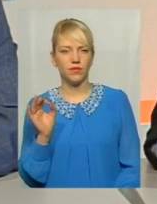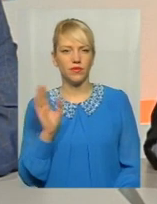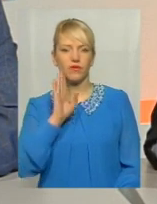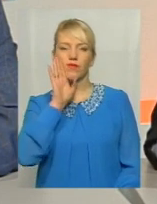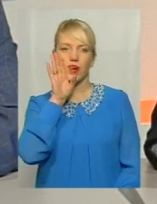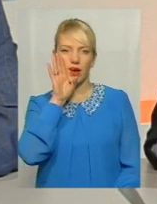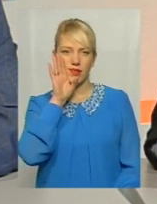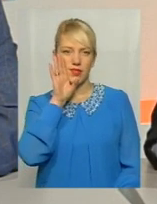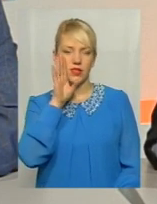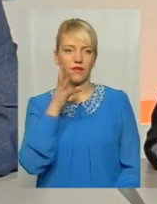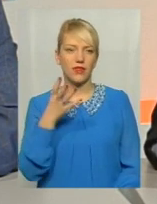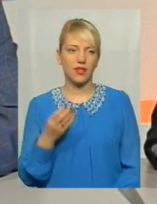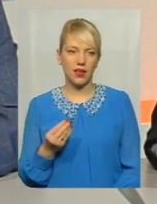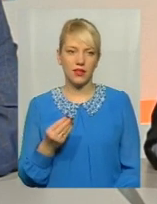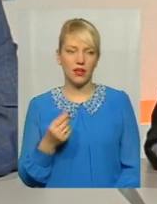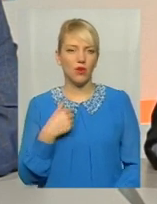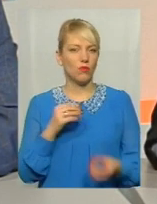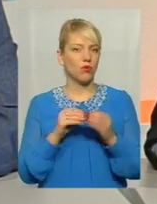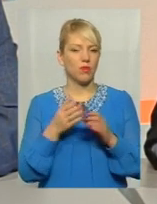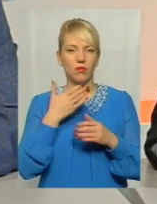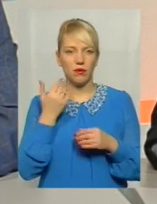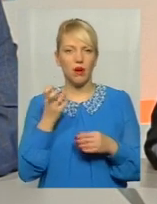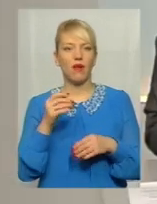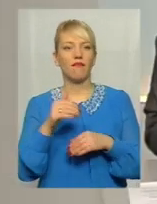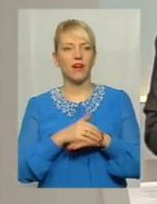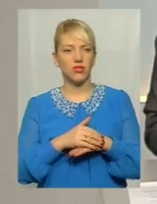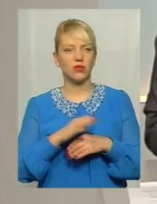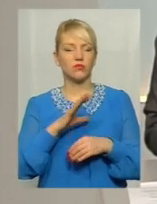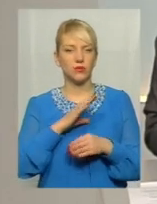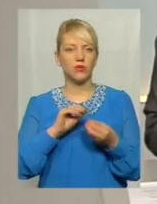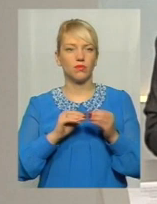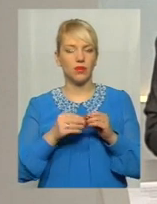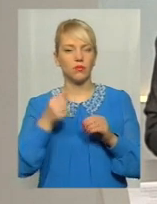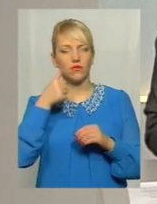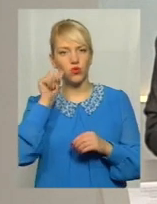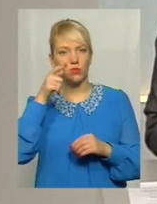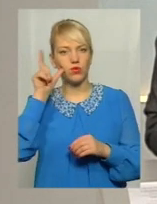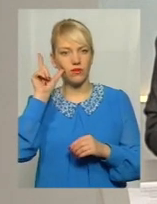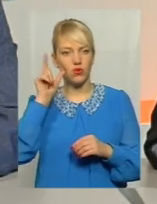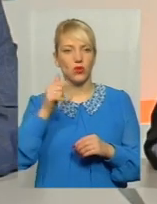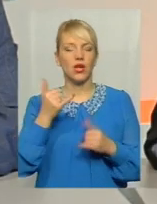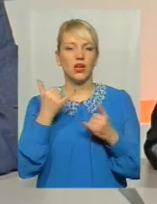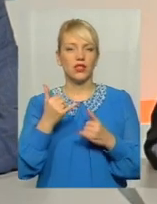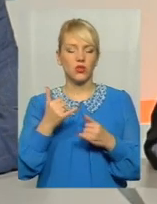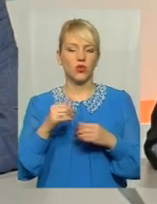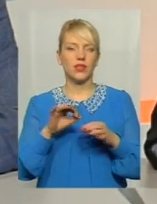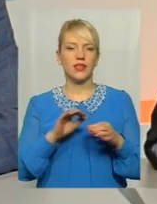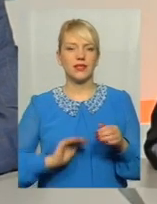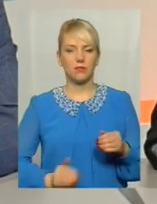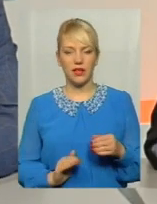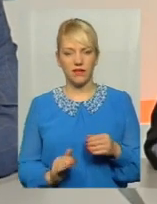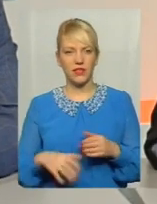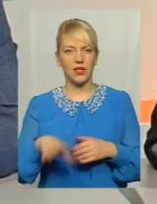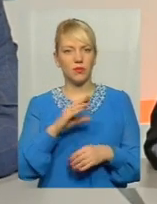вранці, в день ми проблем не побачили. Ввечері дійсно були проблеми вчора, позавчора. Ми сьогодні з перевізниками ці всі